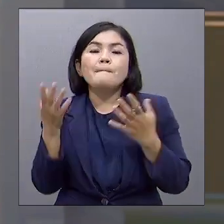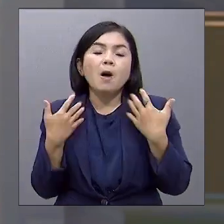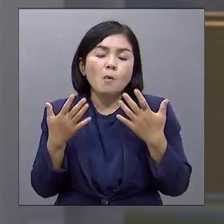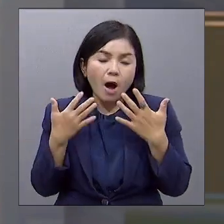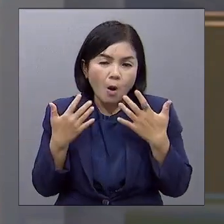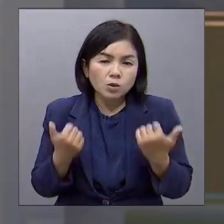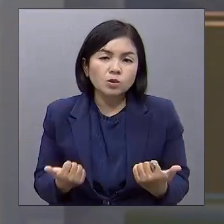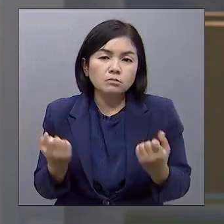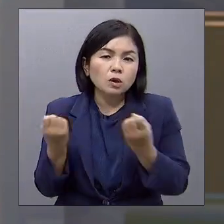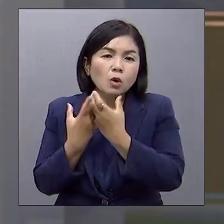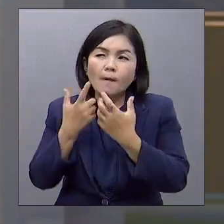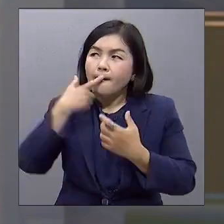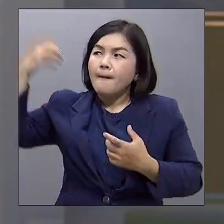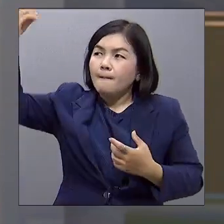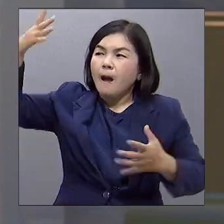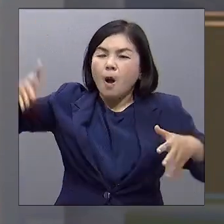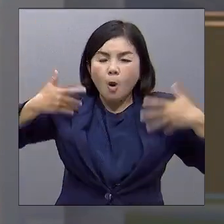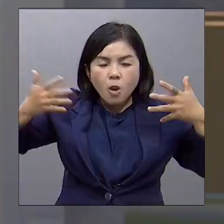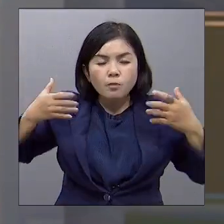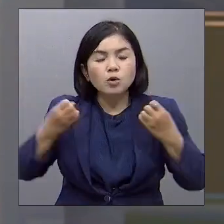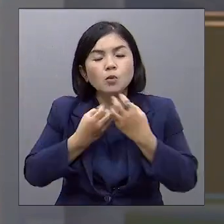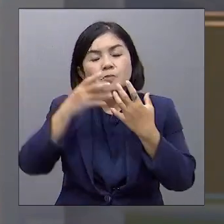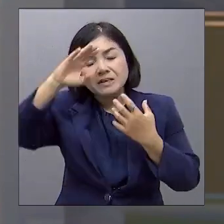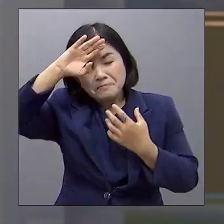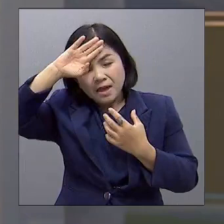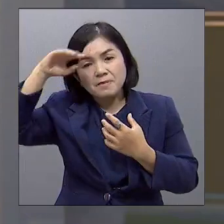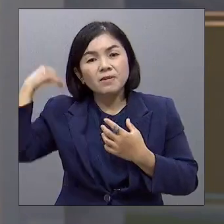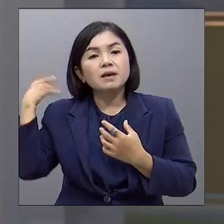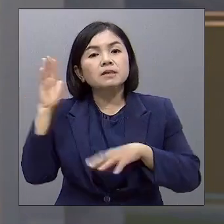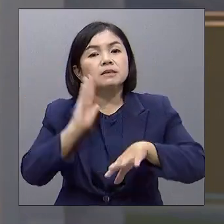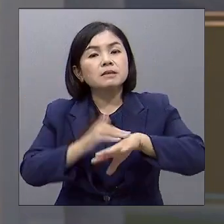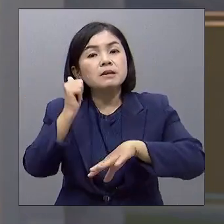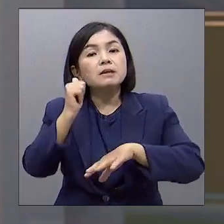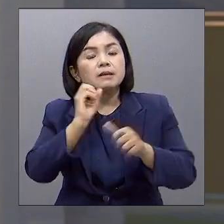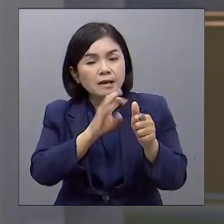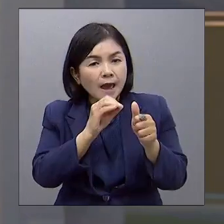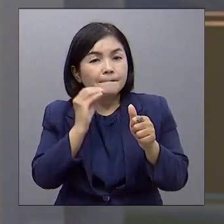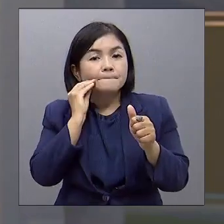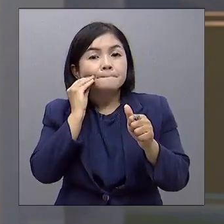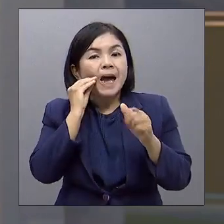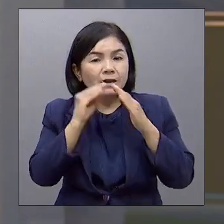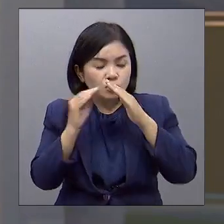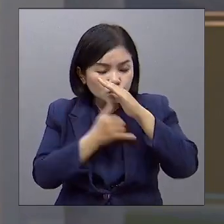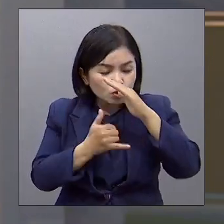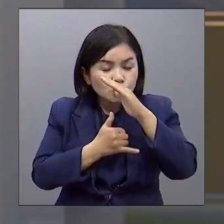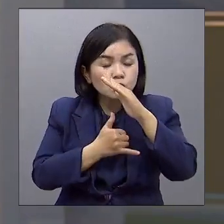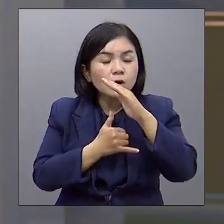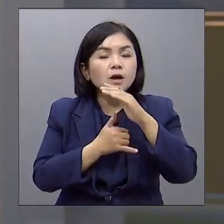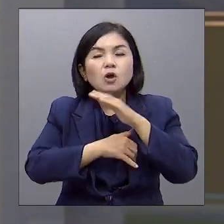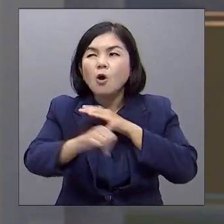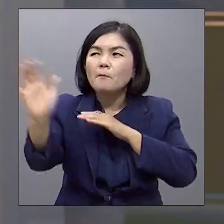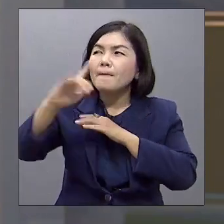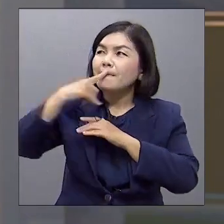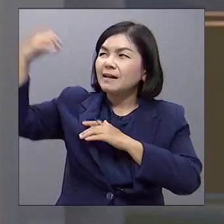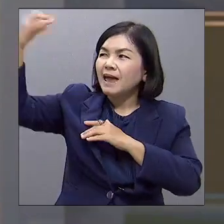นี้มีส่วนที่จะทำให้อาการกำเริบได้เช่นเดียวกันเพราะฉะนั้นผู้เชี่ยวชาญแนะนำนะคะว่าอยู่ในที่ร่มนะเลี่ยงแดดได้ก็ควรจะเลี่ยงไม่ควรจะสร้าง